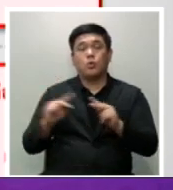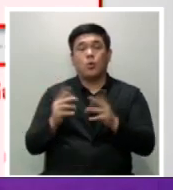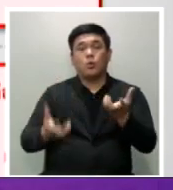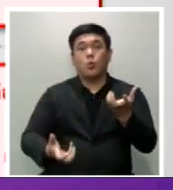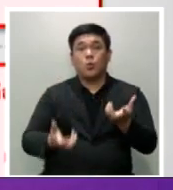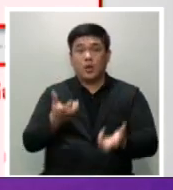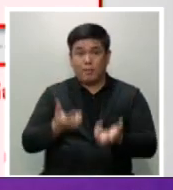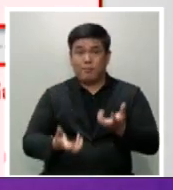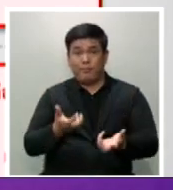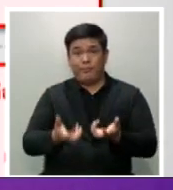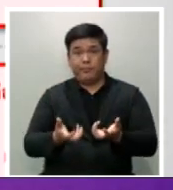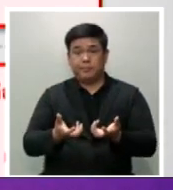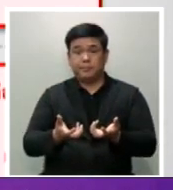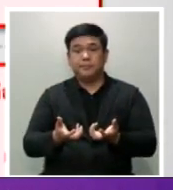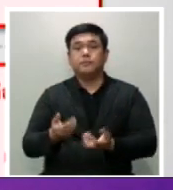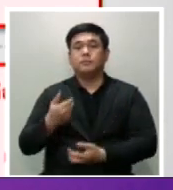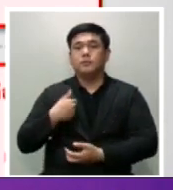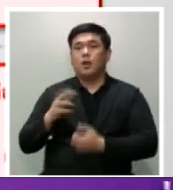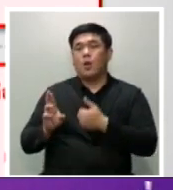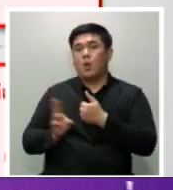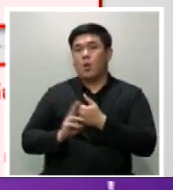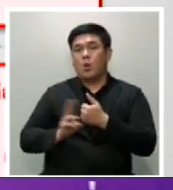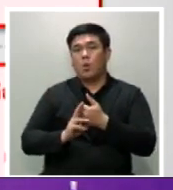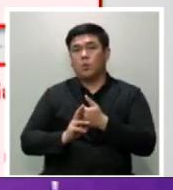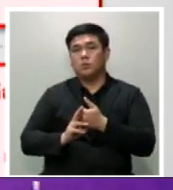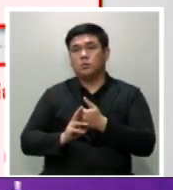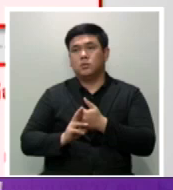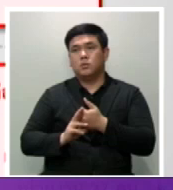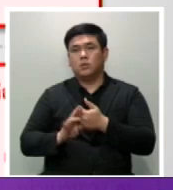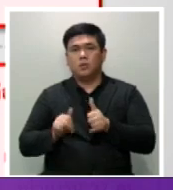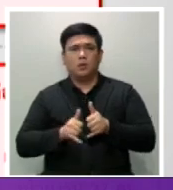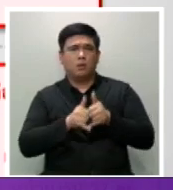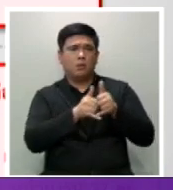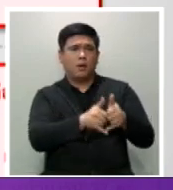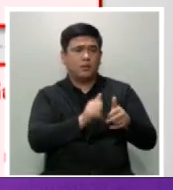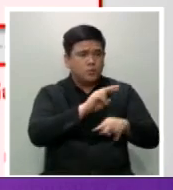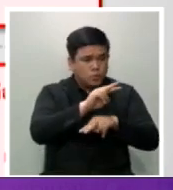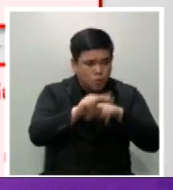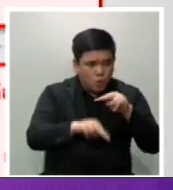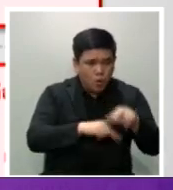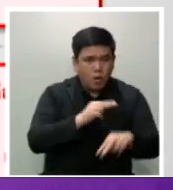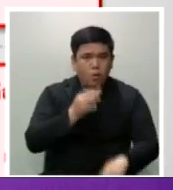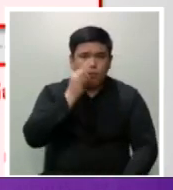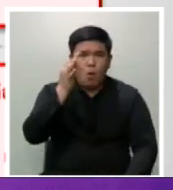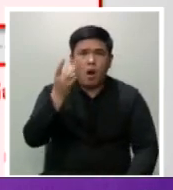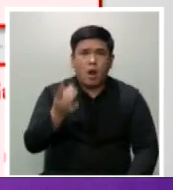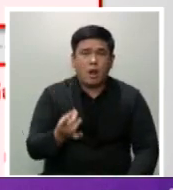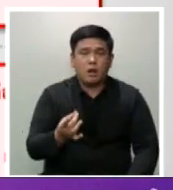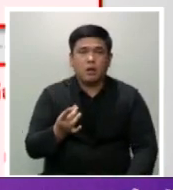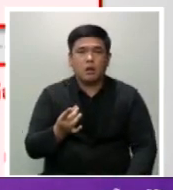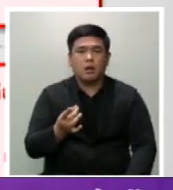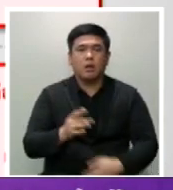ธรรมและให้รองนายกวิษณุไปตรวจสอบหารือว่าเขาร้องเรียนเรื่องอะ